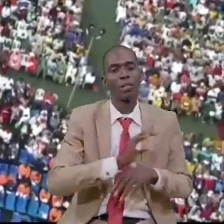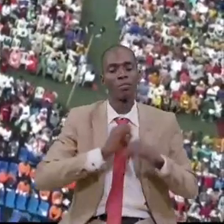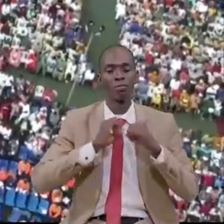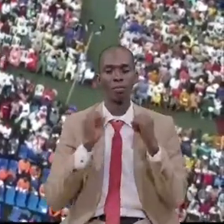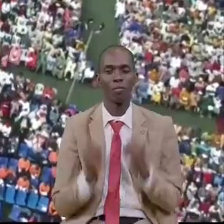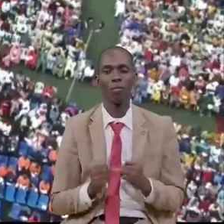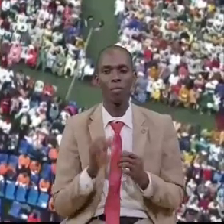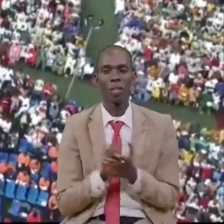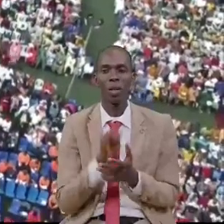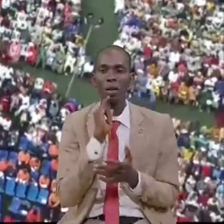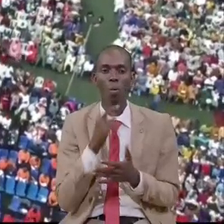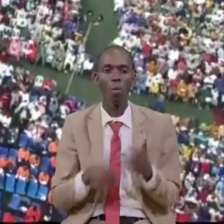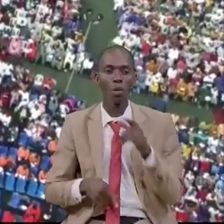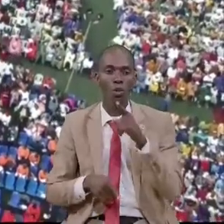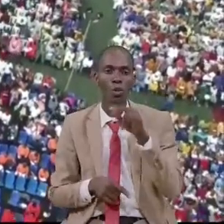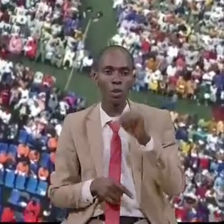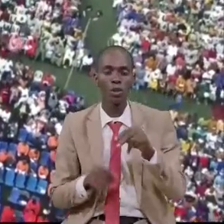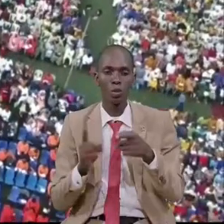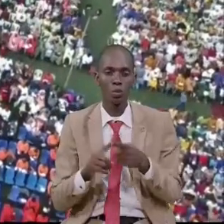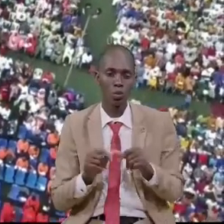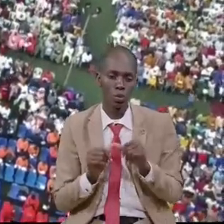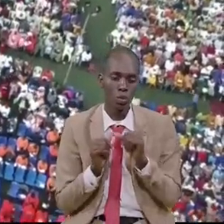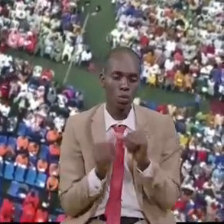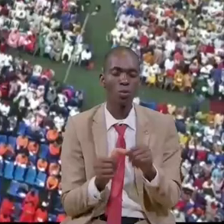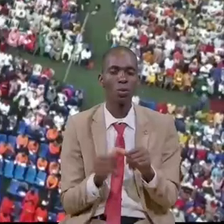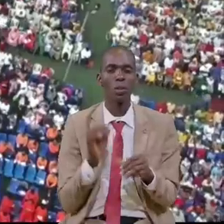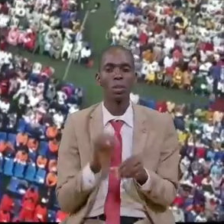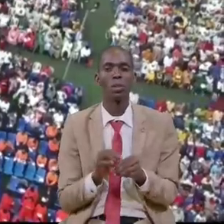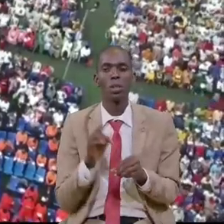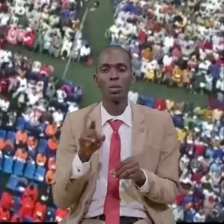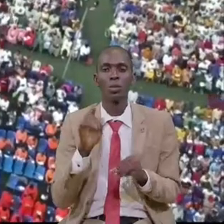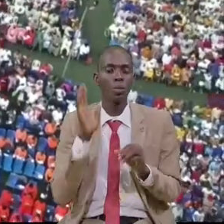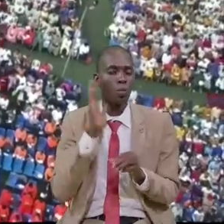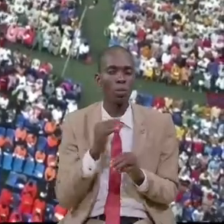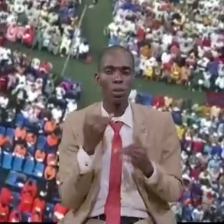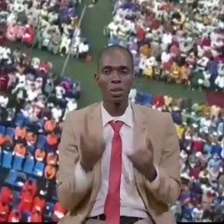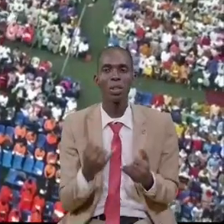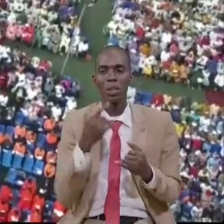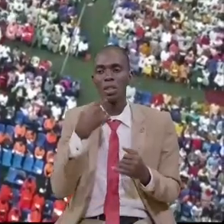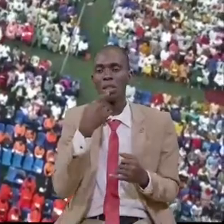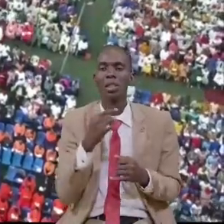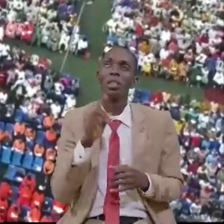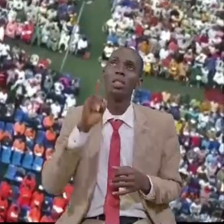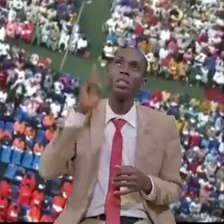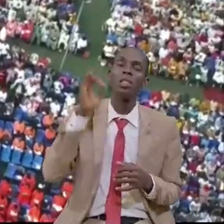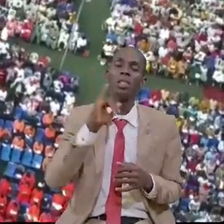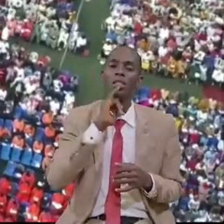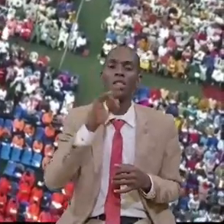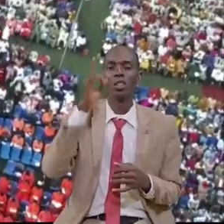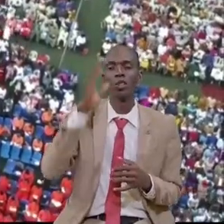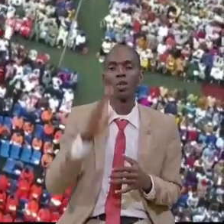C'est ce à quoi tu dois t'attacher. Et tu dois dire, je sais qu'il est le Dieu qui me donne la